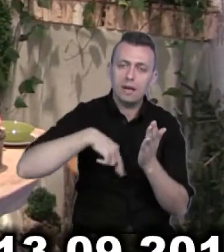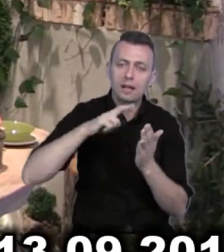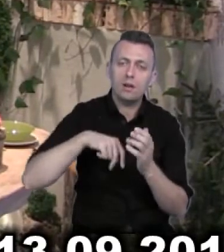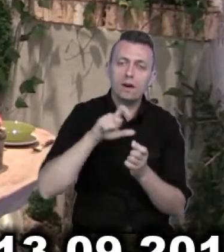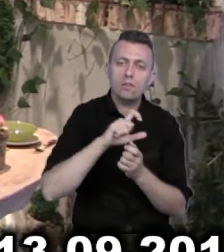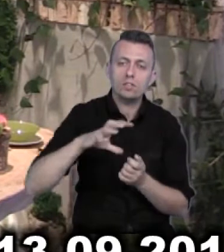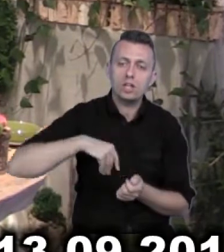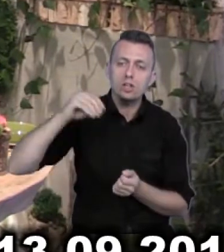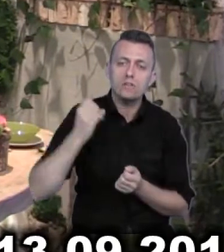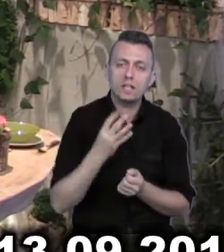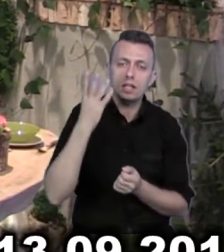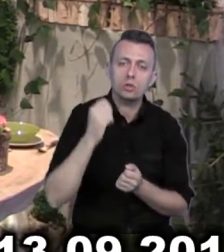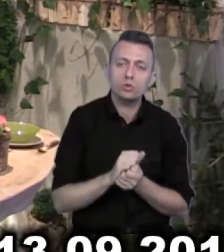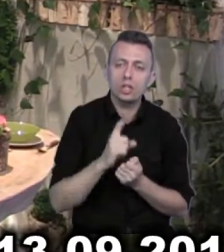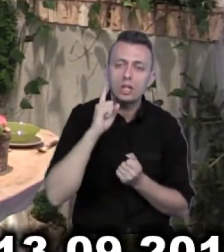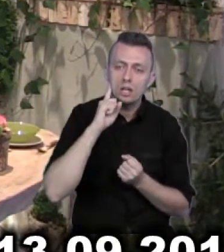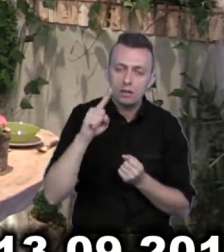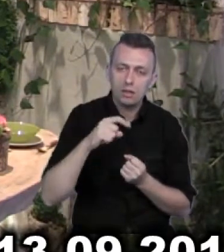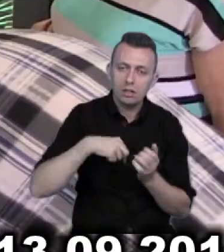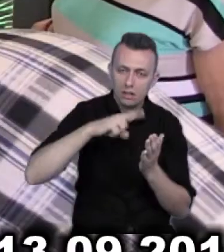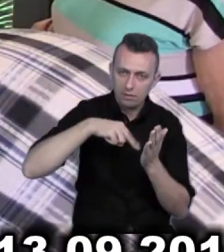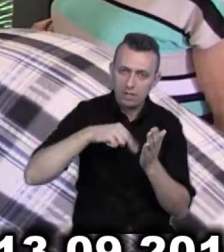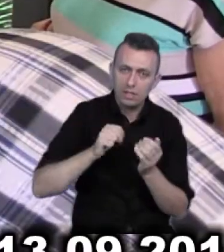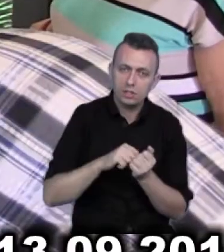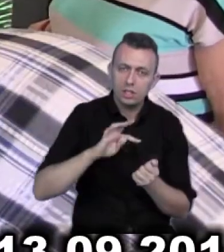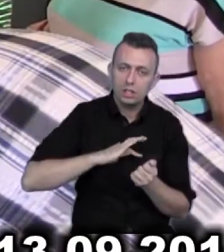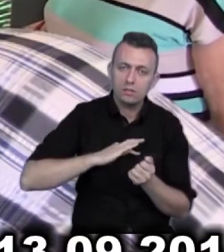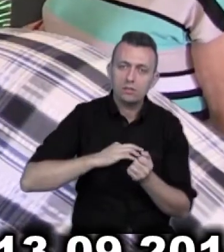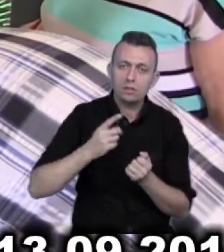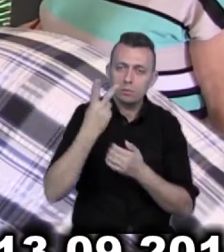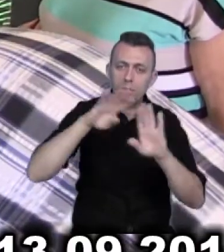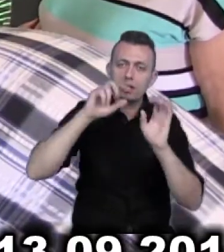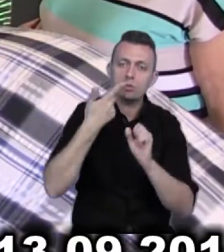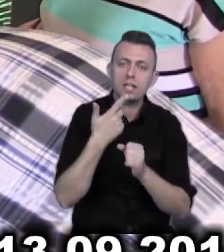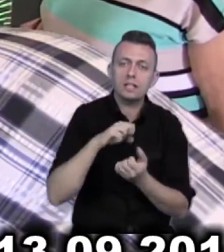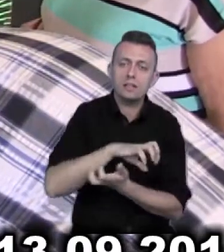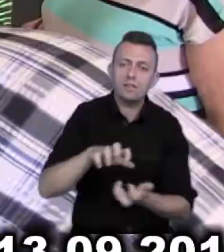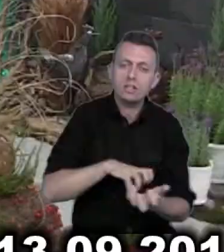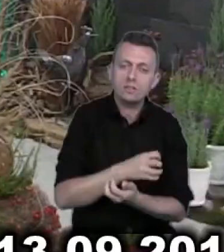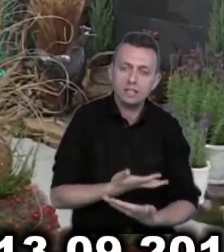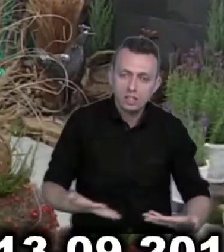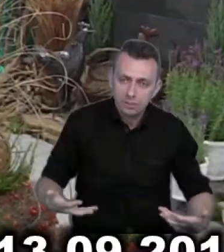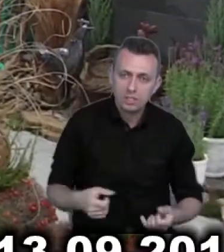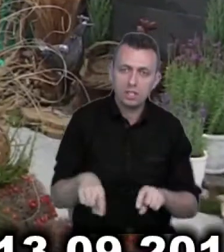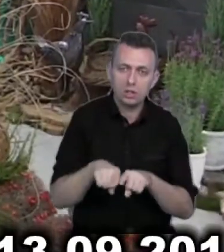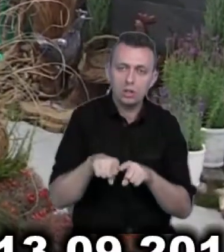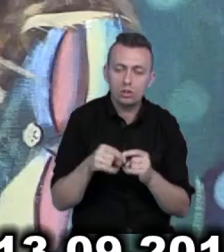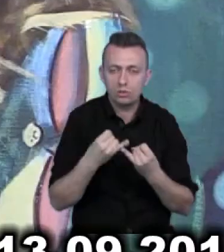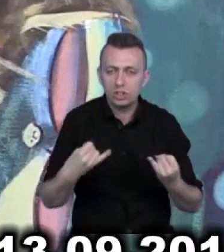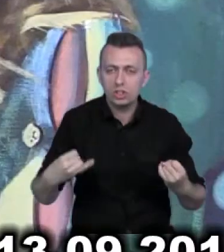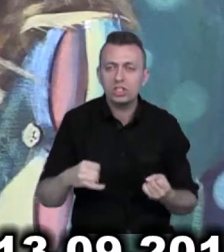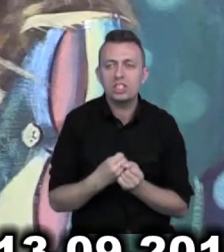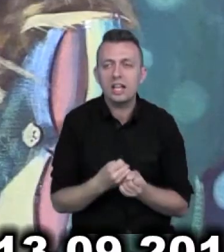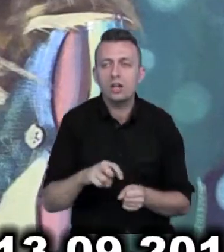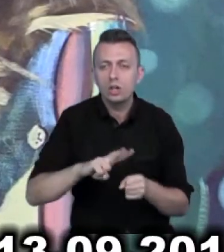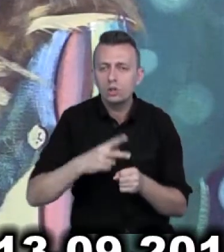Róży. Artysta w swoich przedstawieniach balansuje na granicy dwóch światów, ziemskiego oraz metafizycznego. Próbuje zegarom odebrać wskazówki